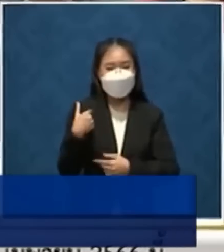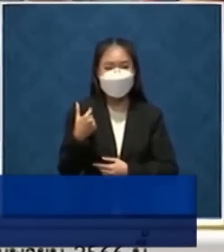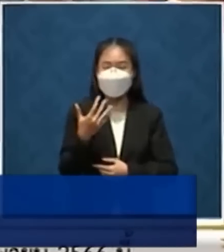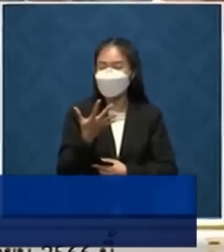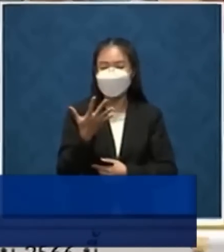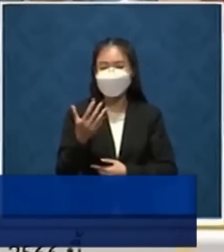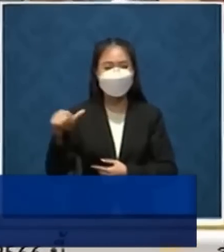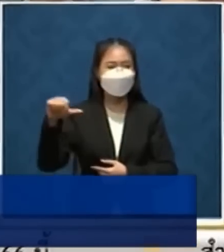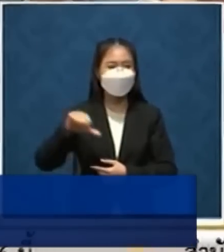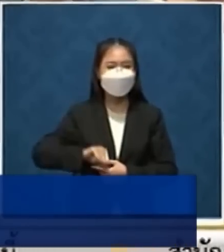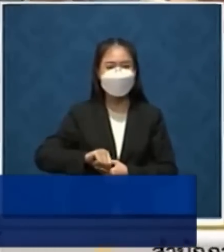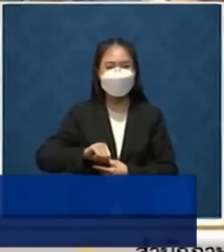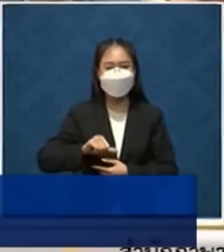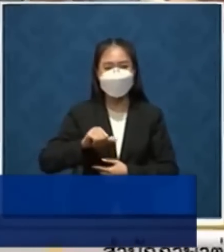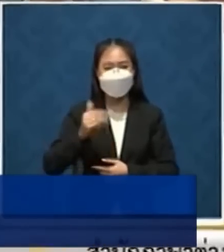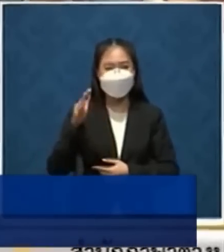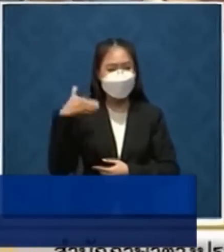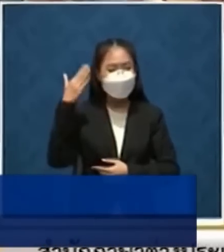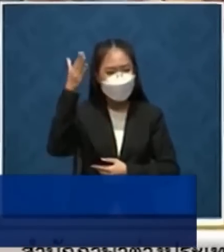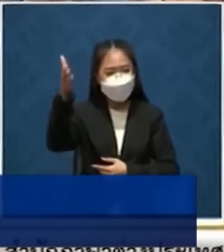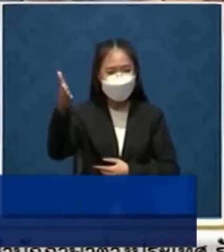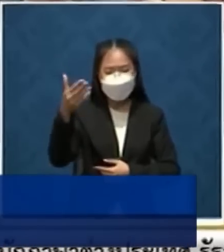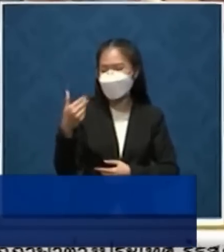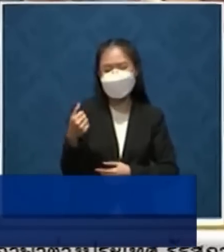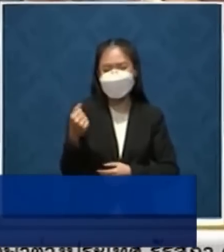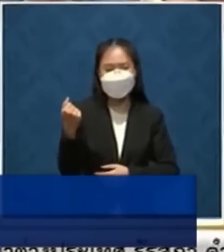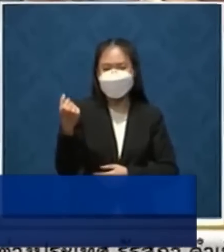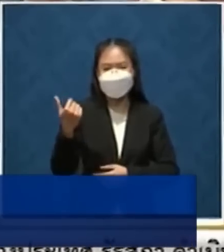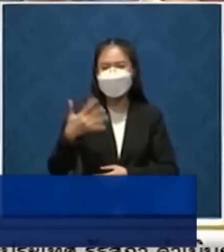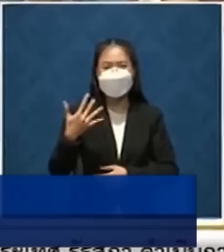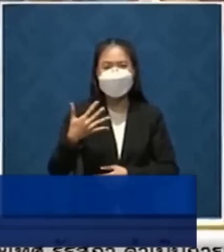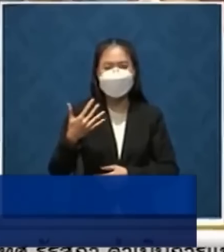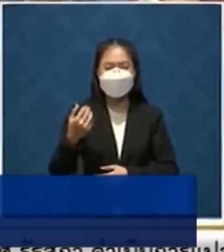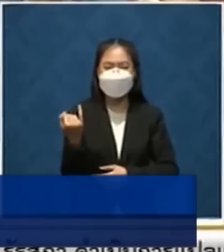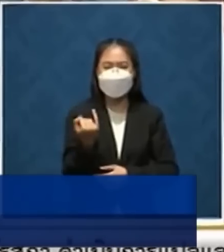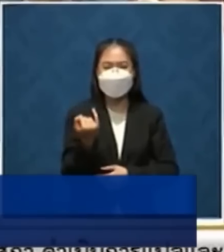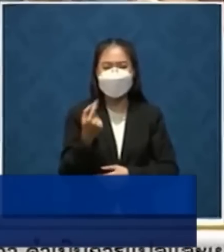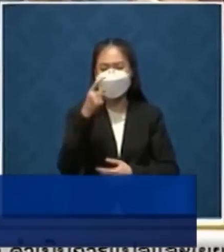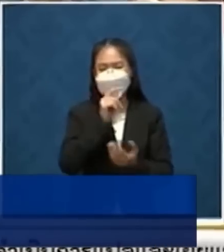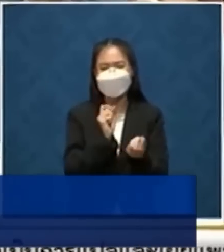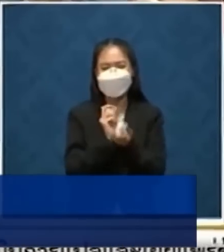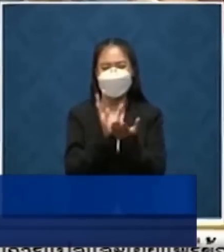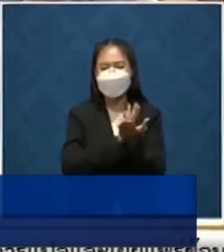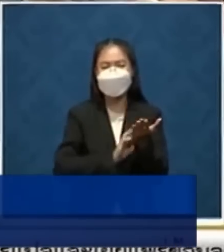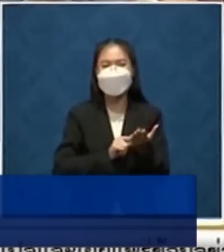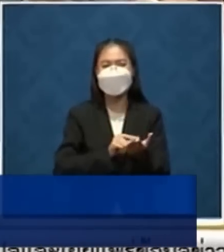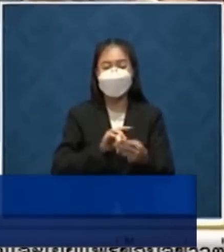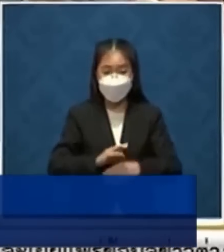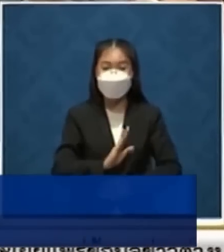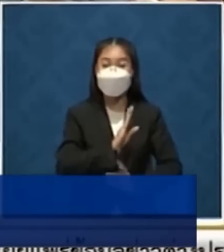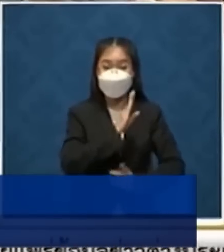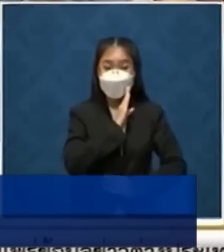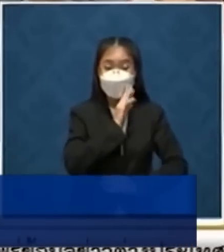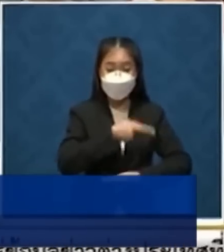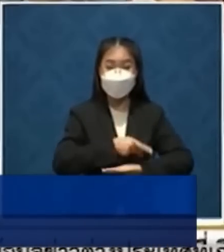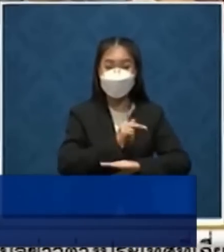ทศวรรษหน้าก็ยังจะเป็นทศวรรษที่สูญหายของประเทศไทยเพราะฉะนั้นถ้าเกิดท่านประธ